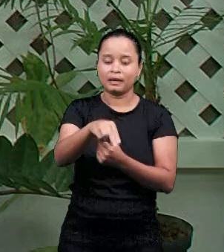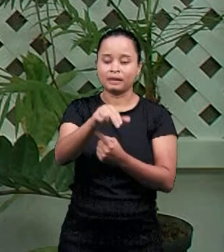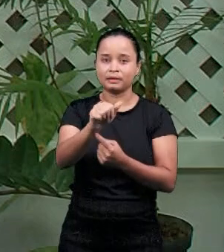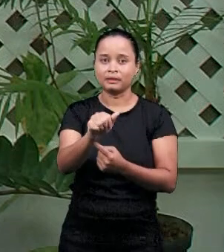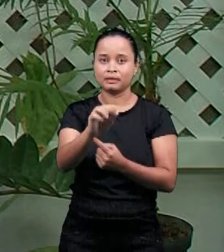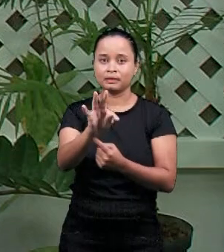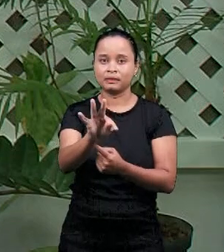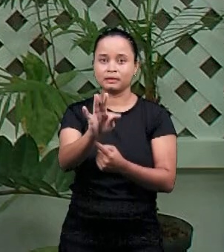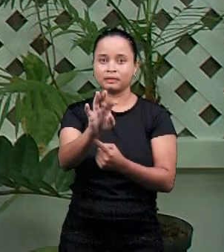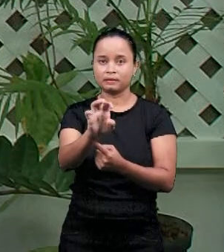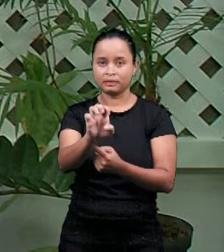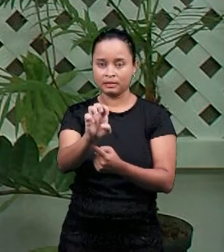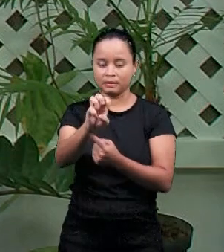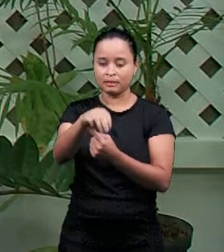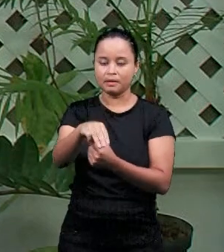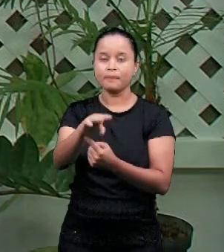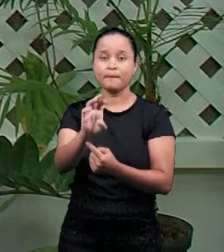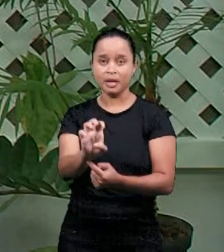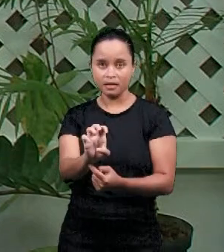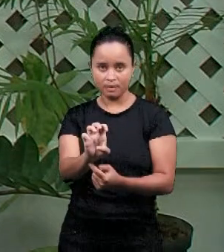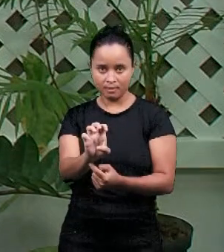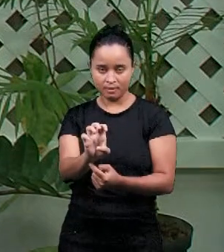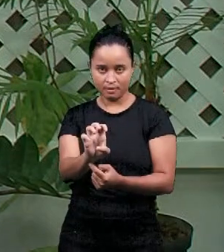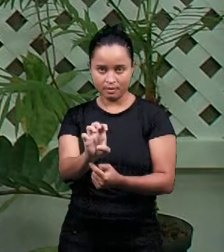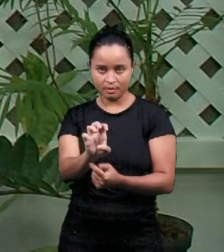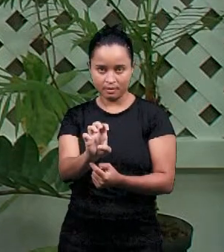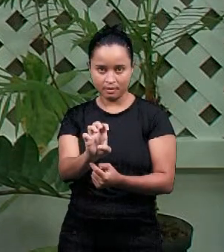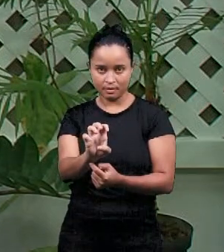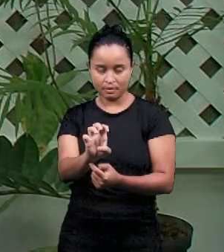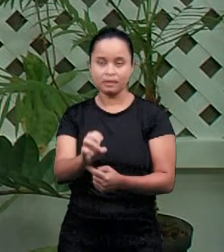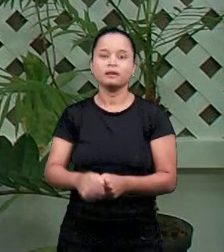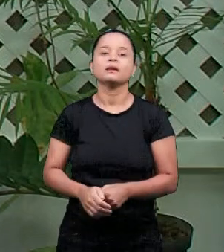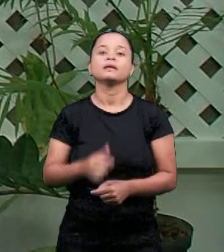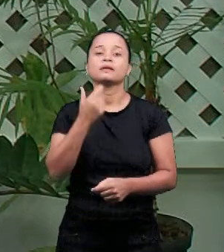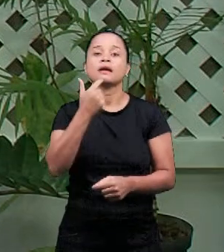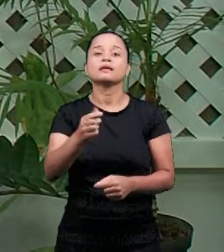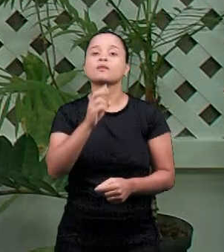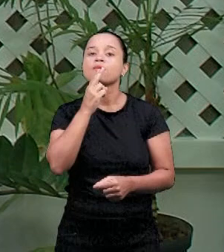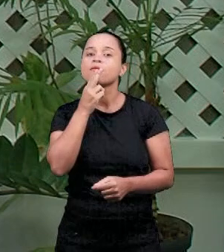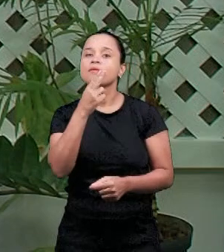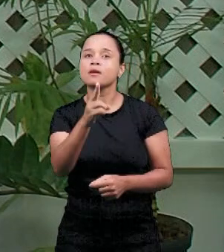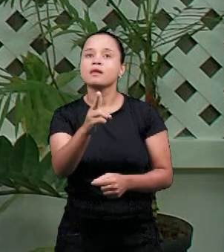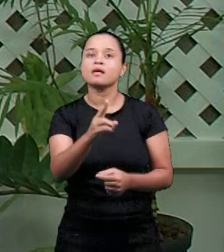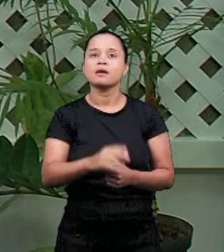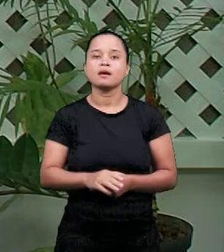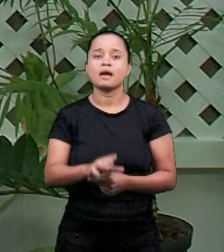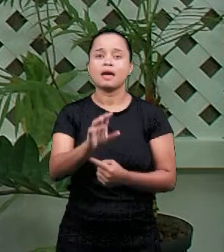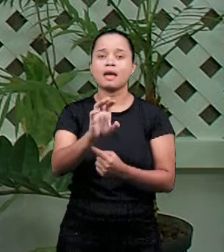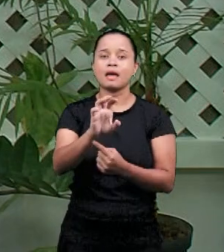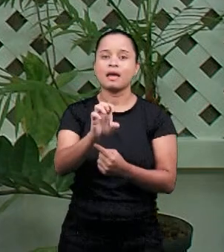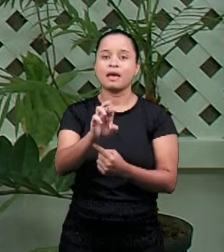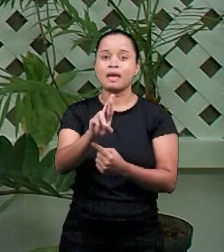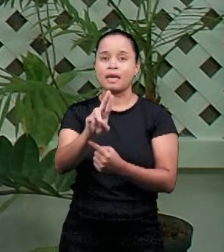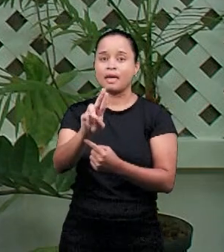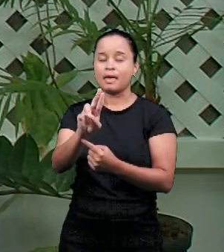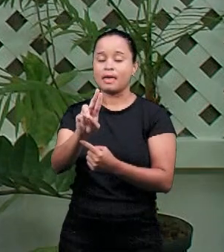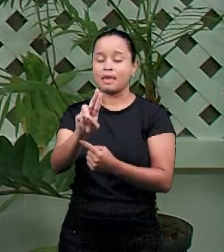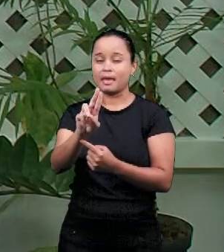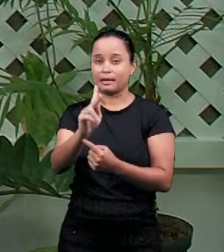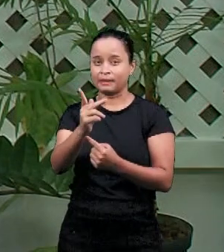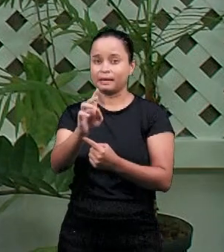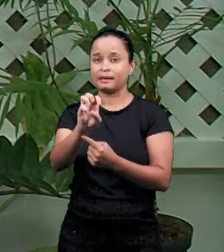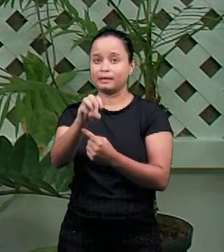qui fait référence à l'anathème, et en hébreu c'est eren. Donc ce sont deux mots, la même